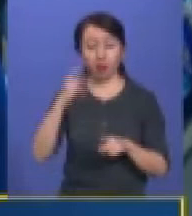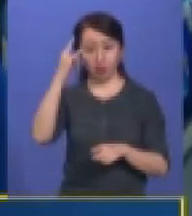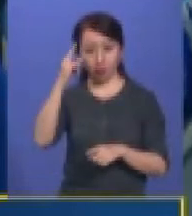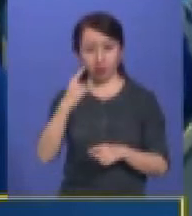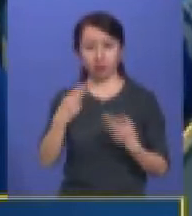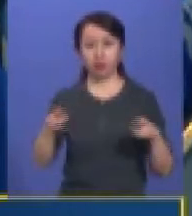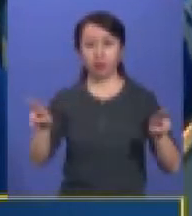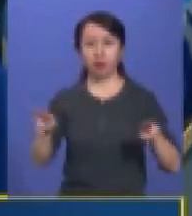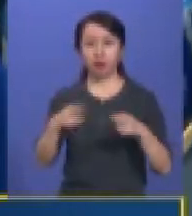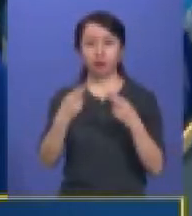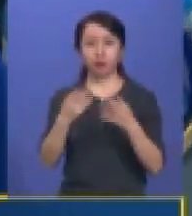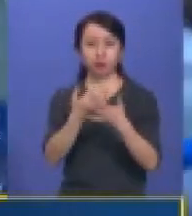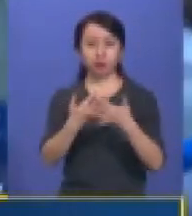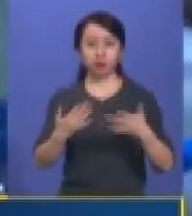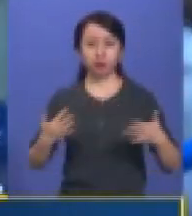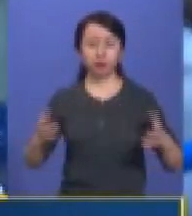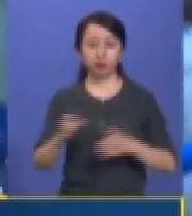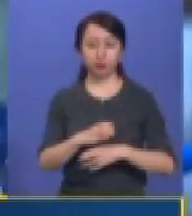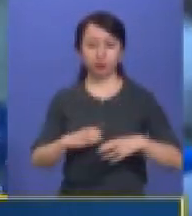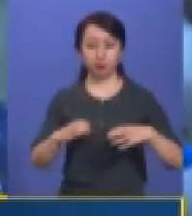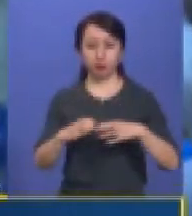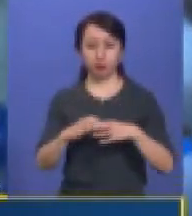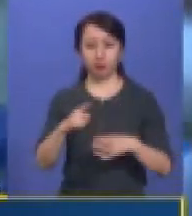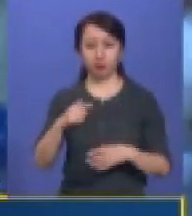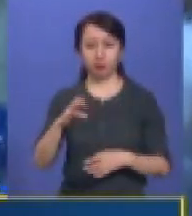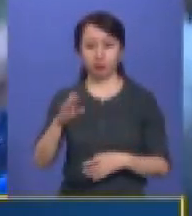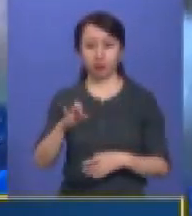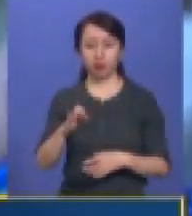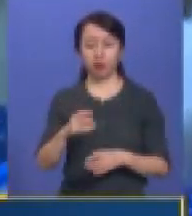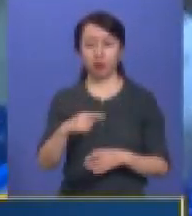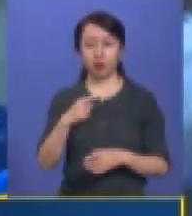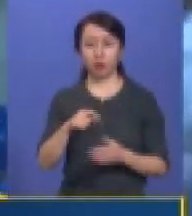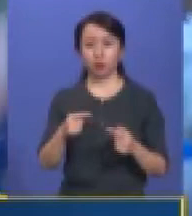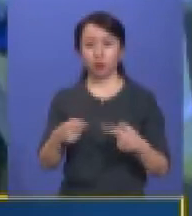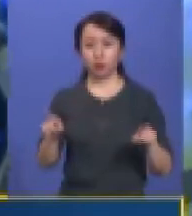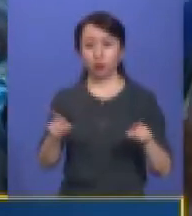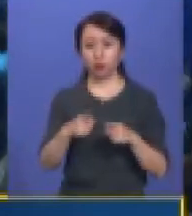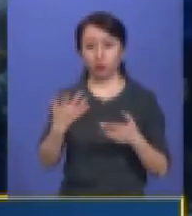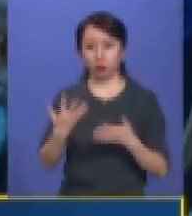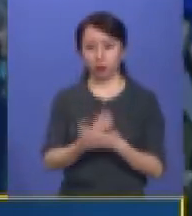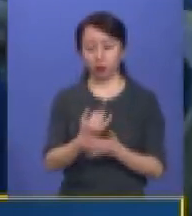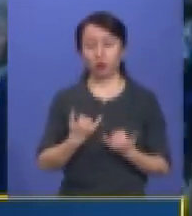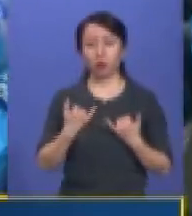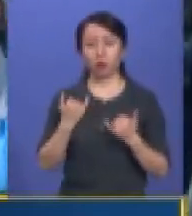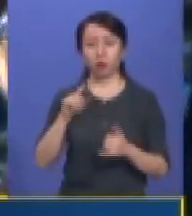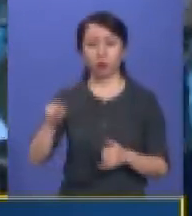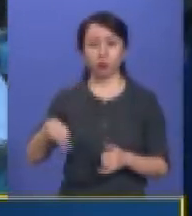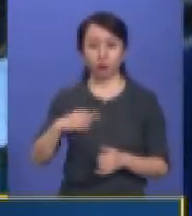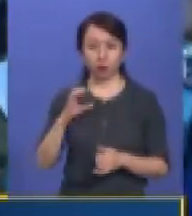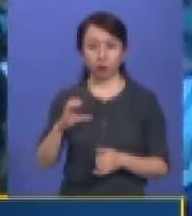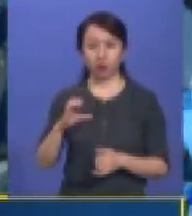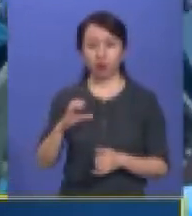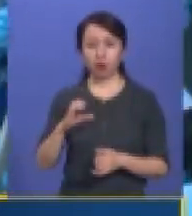народных инструментов Северо-Казахстанской областной филармонии имени Сегасира под чутким руководством дирижера, обладателя почетного знака Мадинет